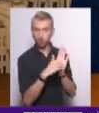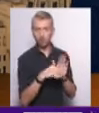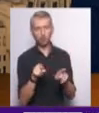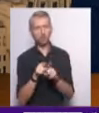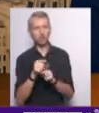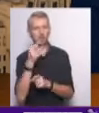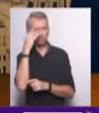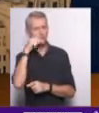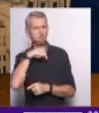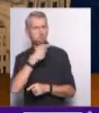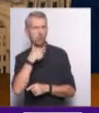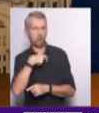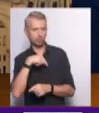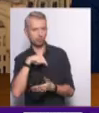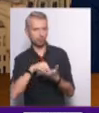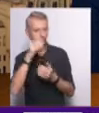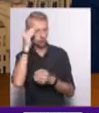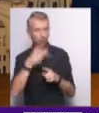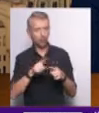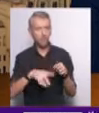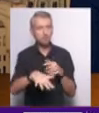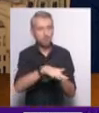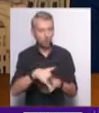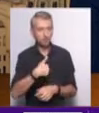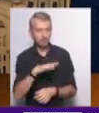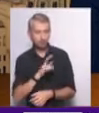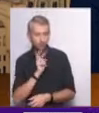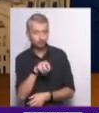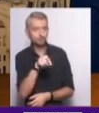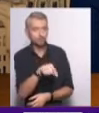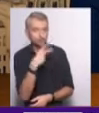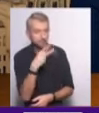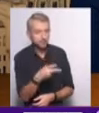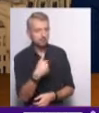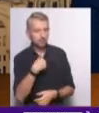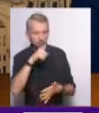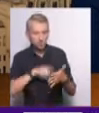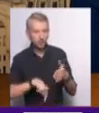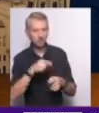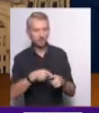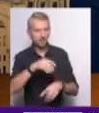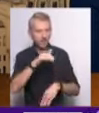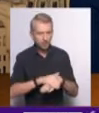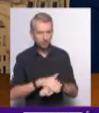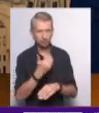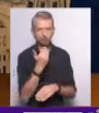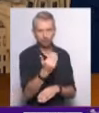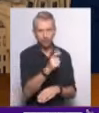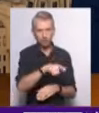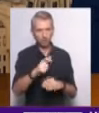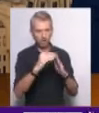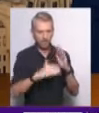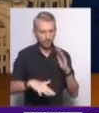Цей є простір. Побувавши там, я переконався, що це фактично двір людей. І я